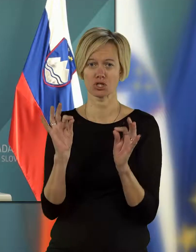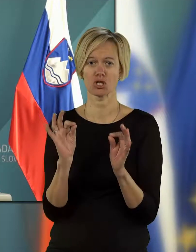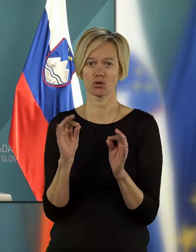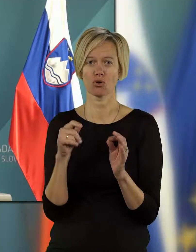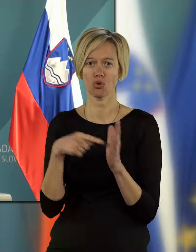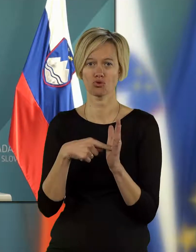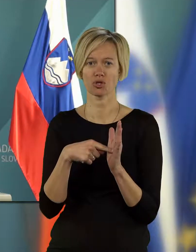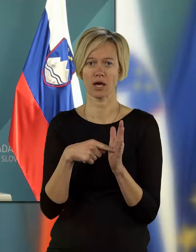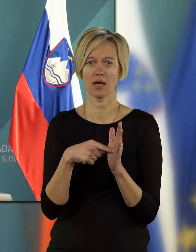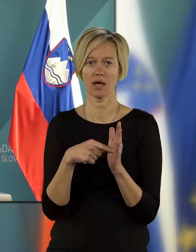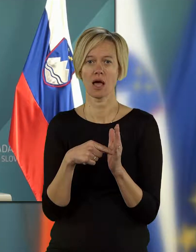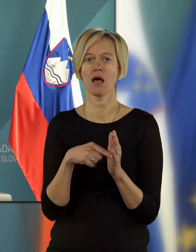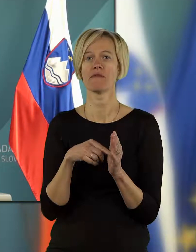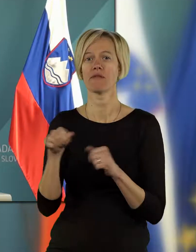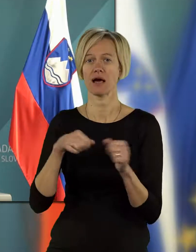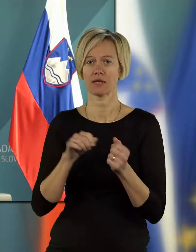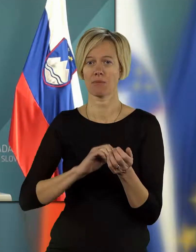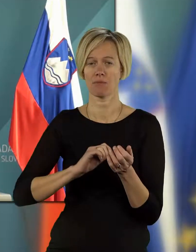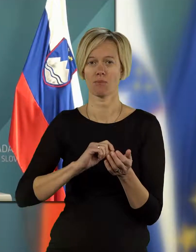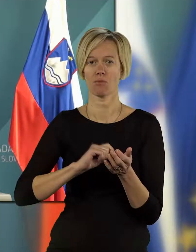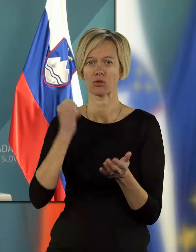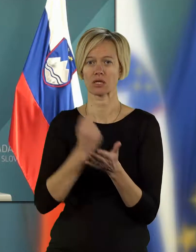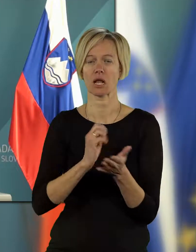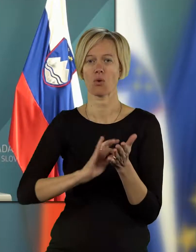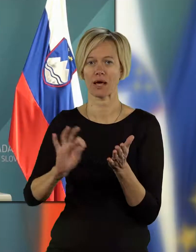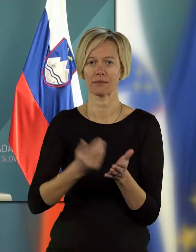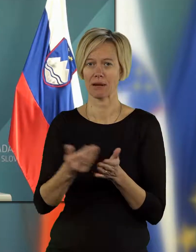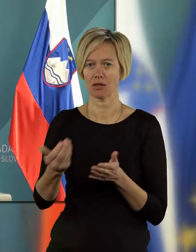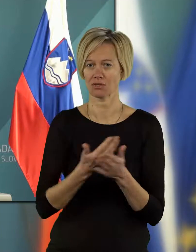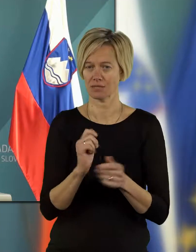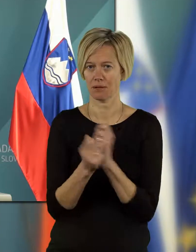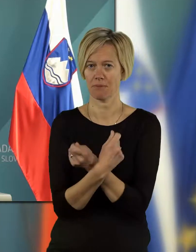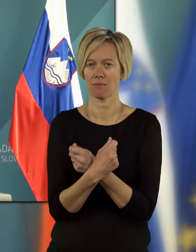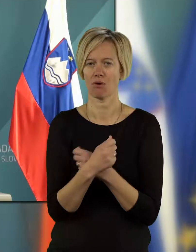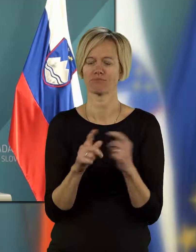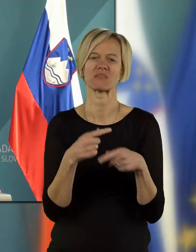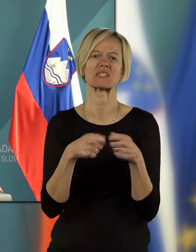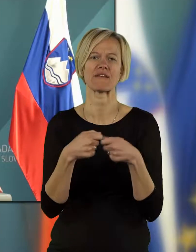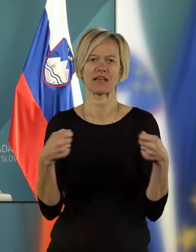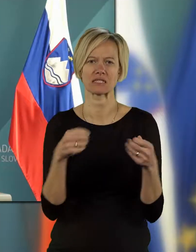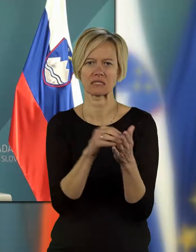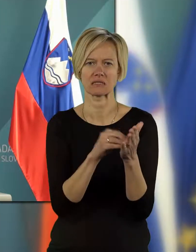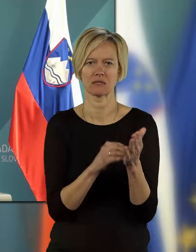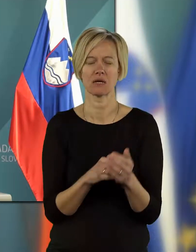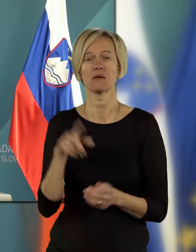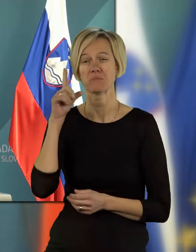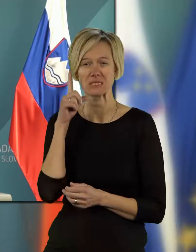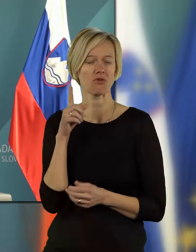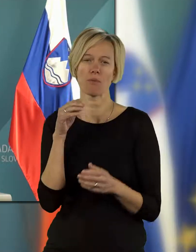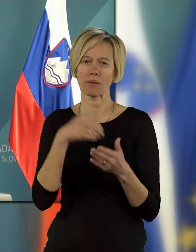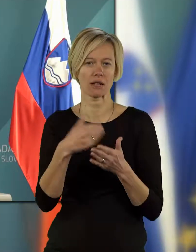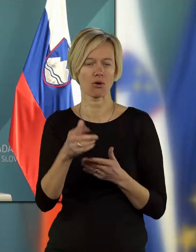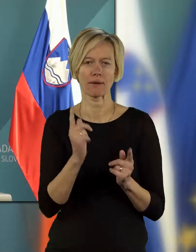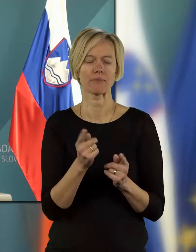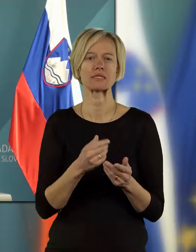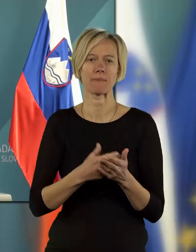do točke, ko je vlada potrdila uradni predlog za spremembo zavez. Bistvo tega predloga je,